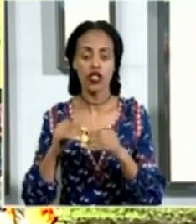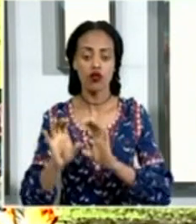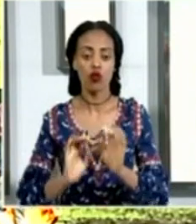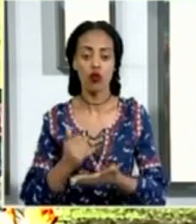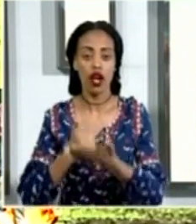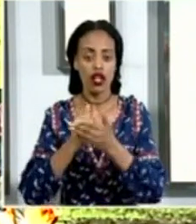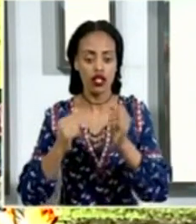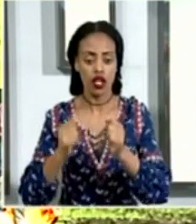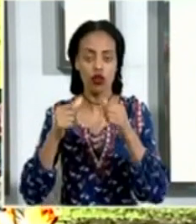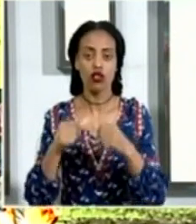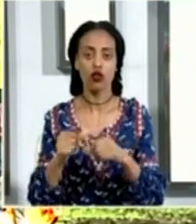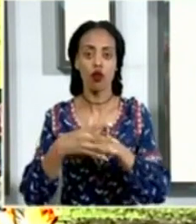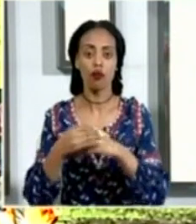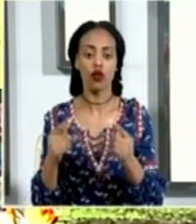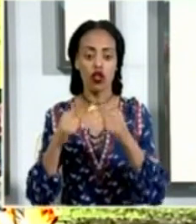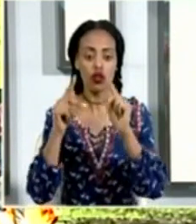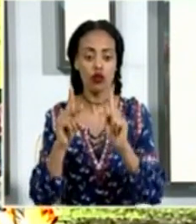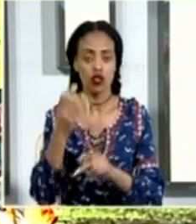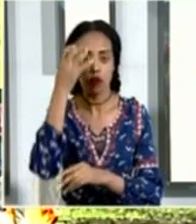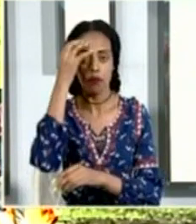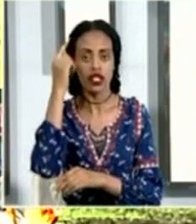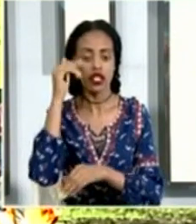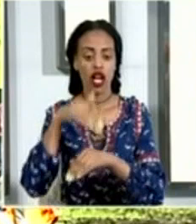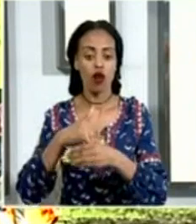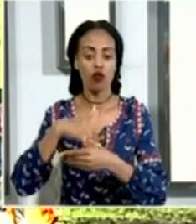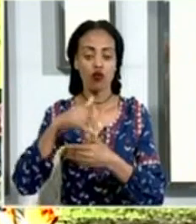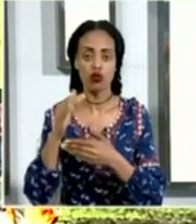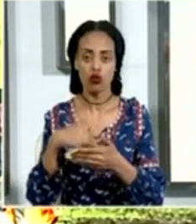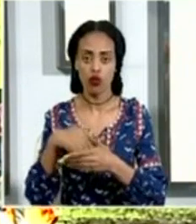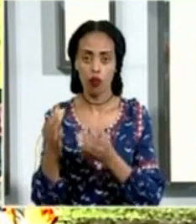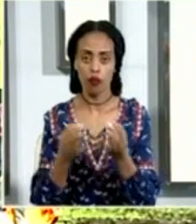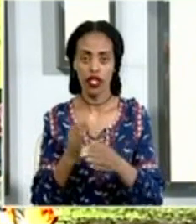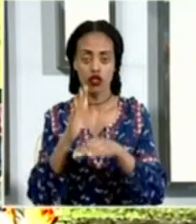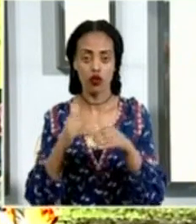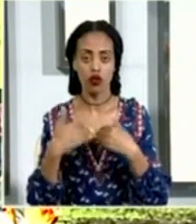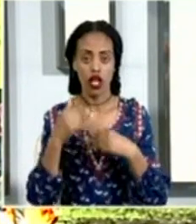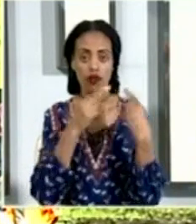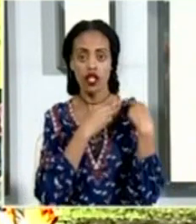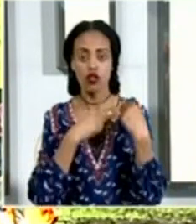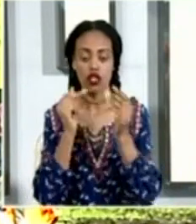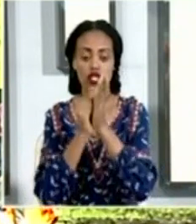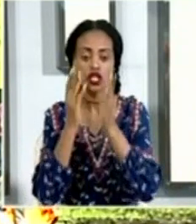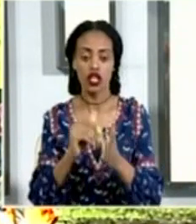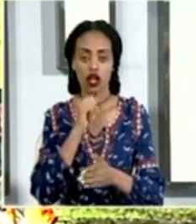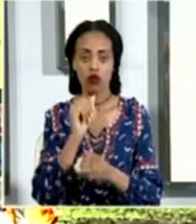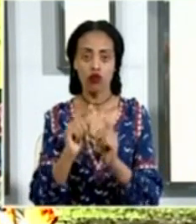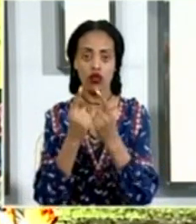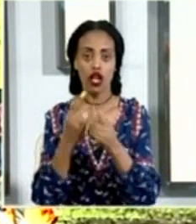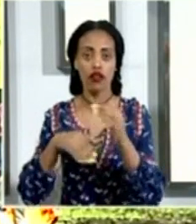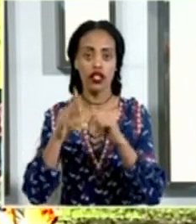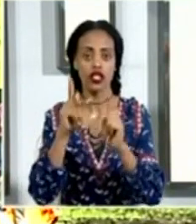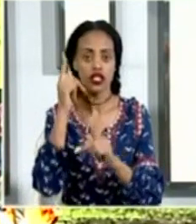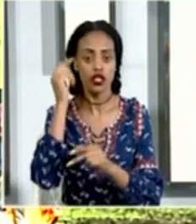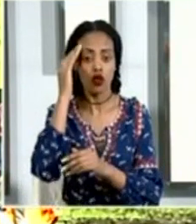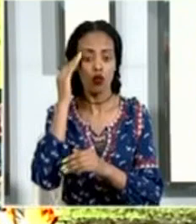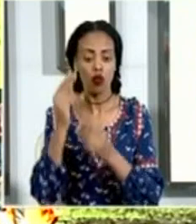ሓገዝ ኣጠናኺሩ ክቕፅለሉ ቢሮ ርክብ ህዝብን መንግስትን ትግራይ ኣብ ዘውፅኦ መግለፂ ፀዊዑ ኣሎ። ኣብ ስልጣን ዘሎ ዘይሕጋዊ ጉጅለ ኣብ ልዕሊ ትግራይ ስነ